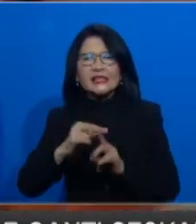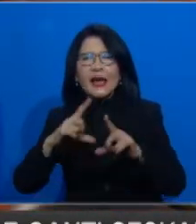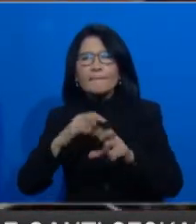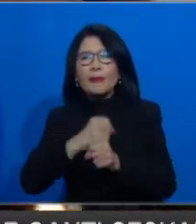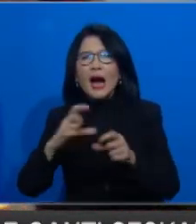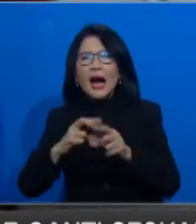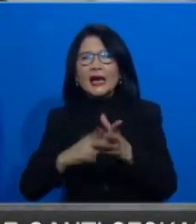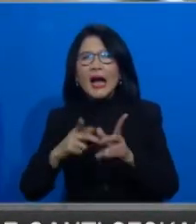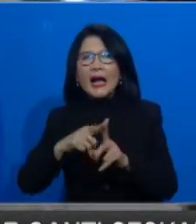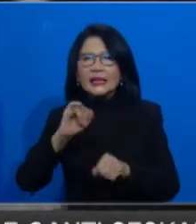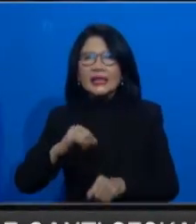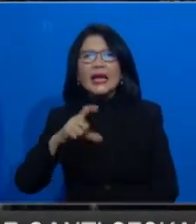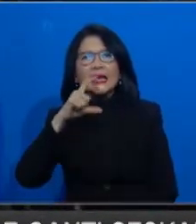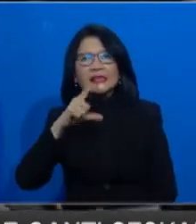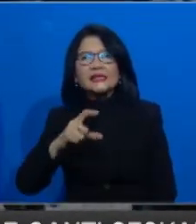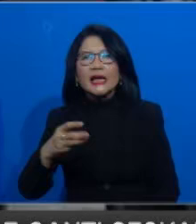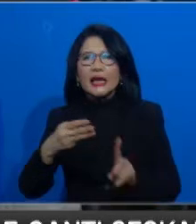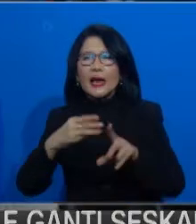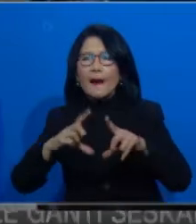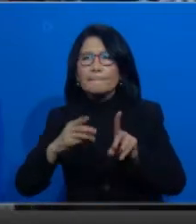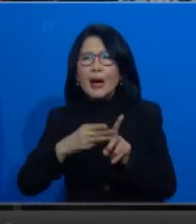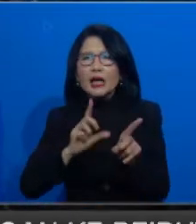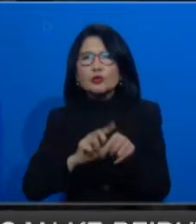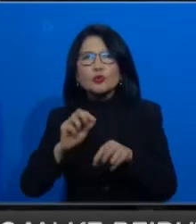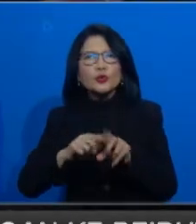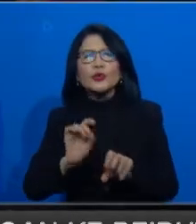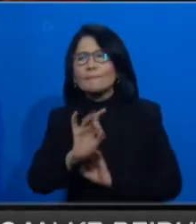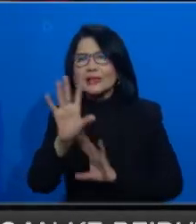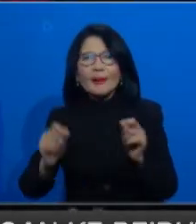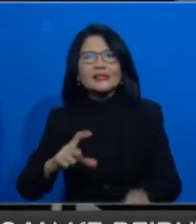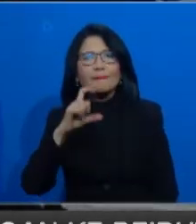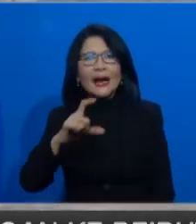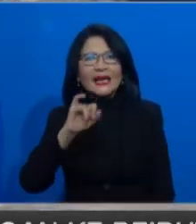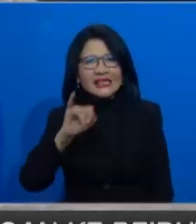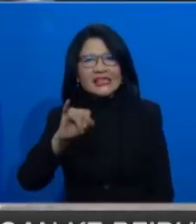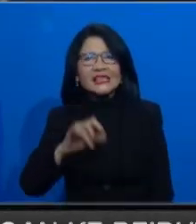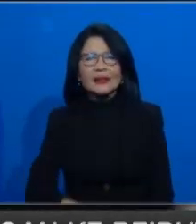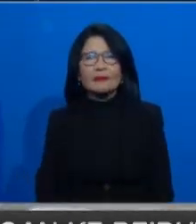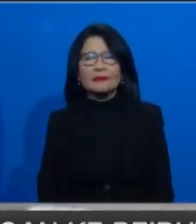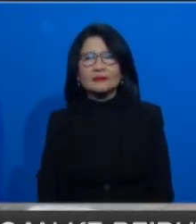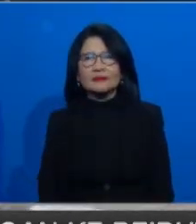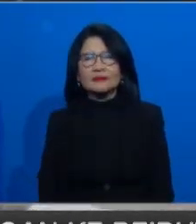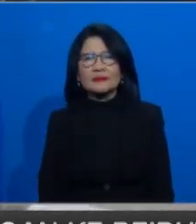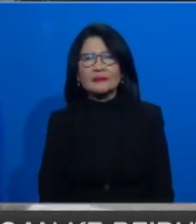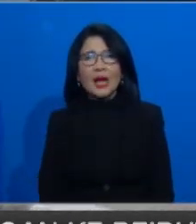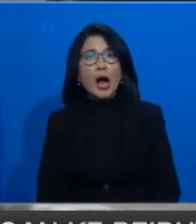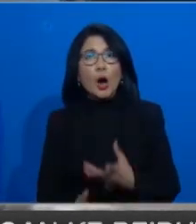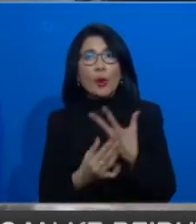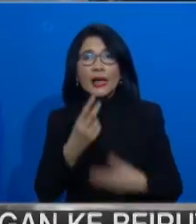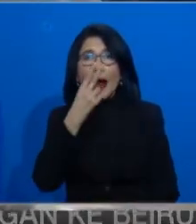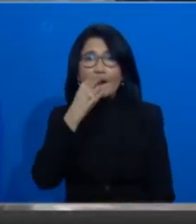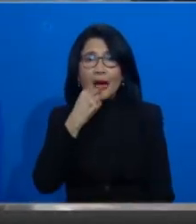Cihampelas, Cibaduyut, Cibiru, Ciatil, Cikapundung, Cinambo, hingga Cijerah. Nah, kira-kira warga Bandung yang